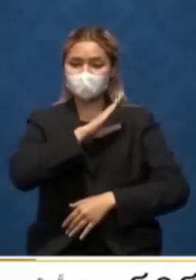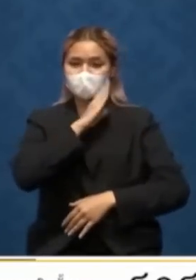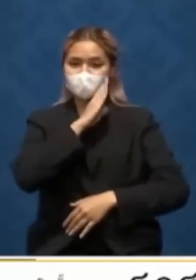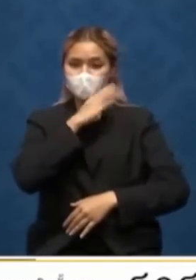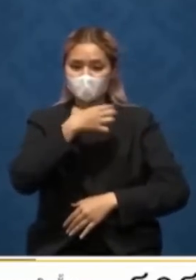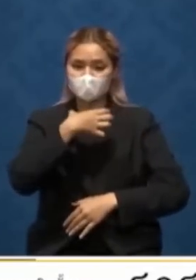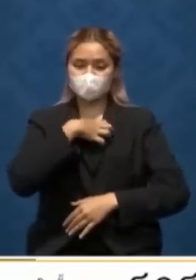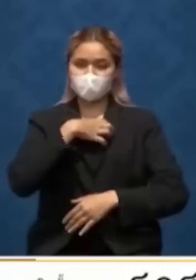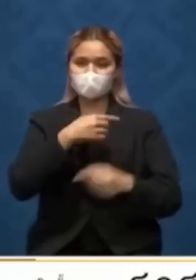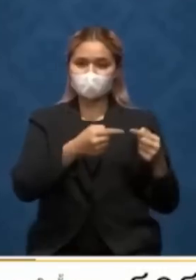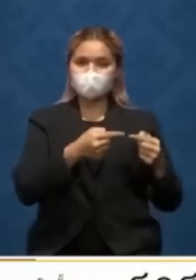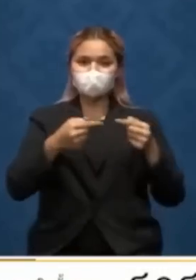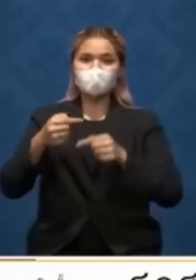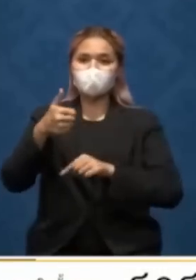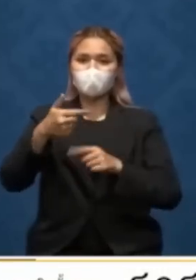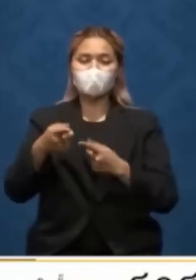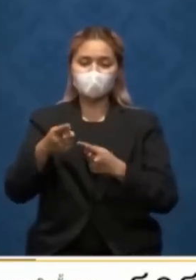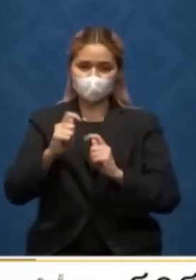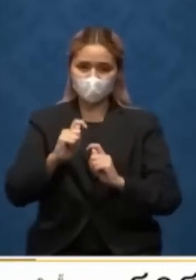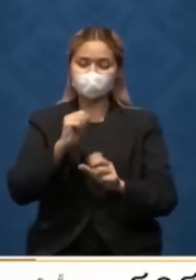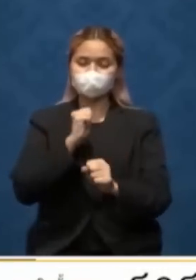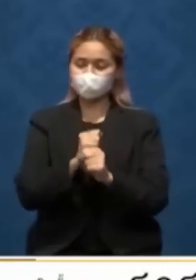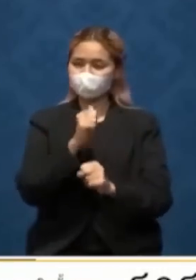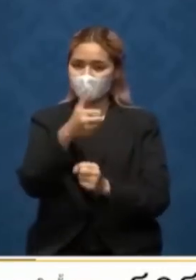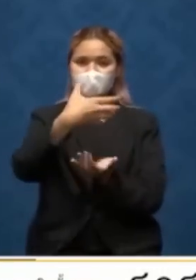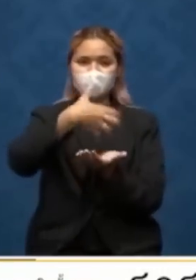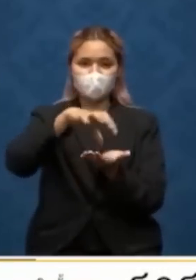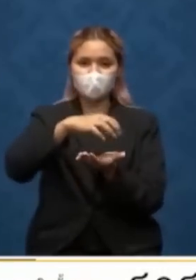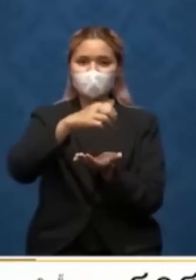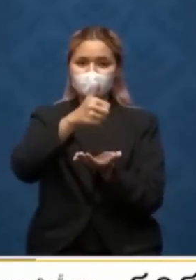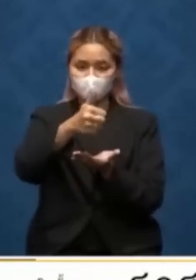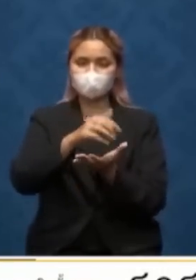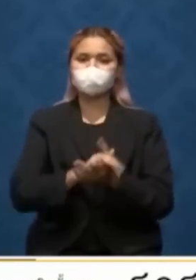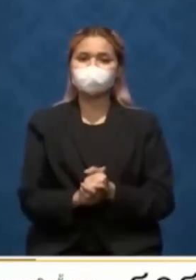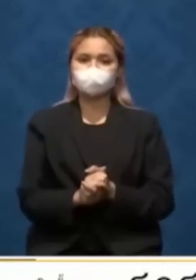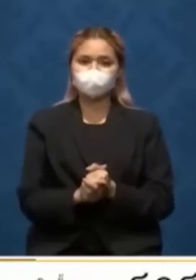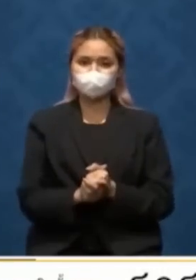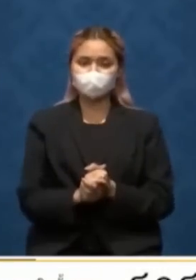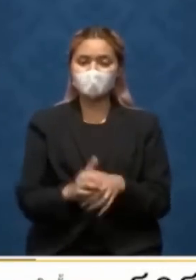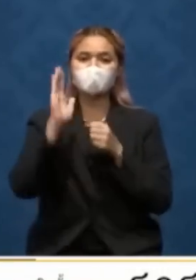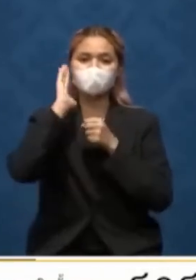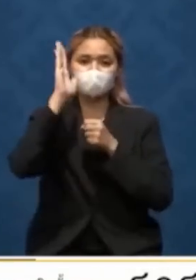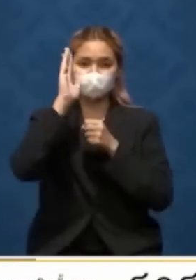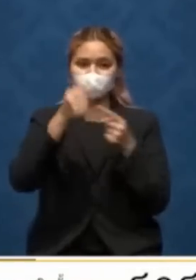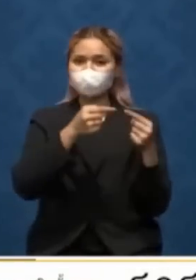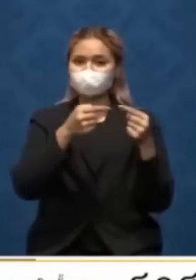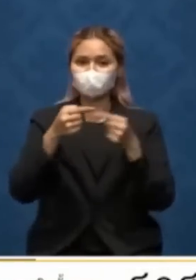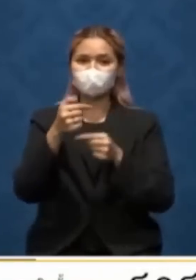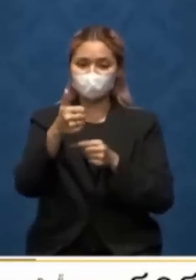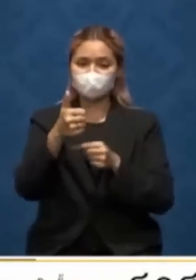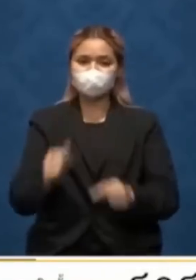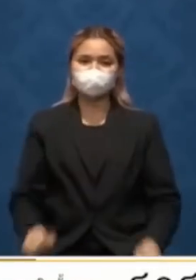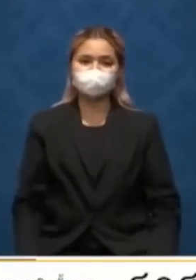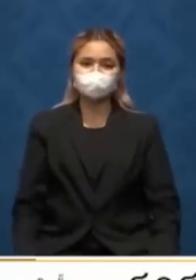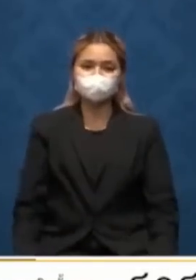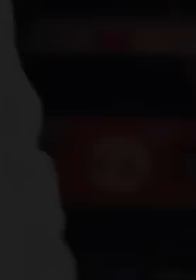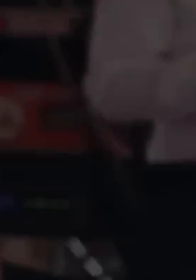อบอนุญาตครับครับแต่ไม่ใช่เรื่องพาดพิงนะครับเป็นเรื่องอนุญาตให้อภิปรายแล้วครับเชิญนะครับ